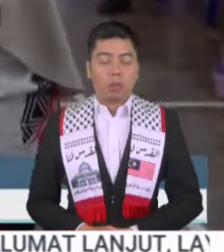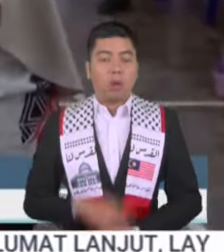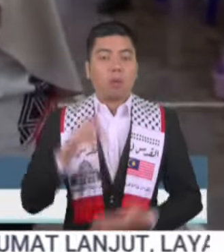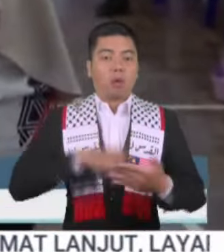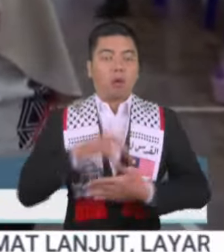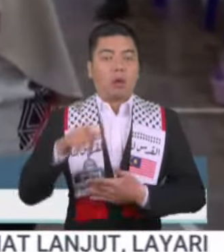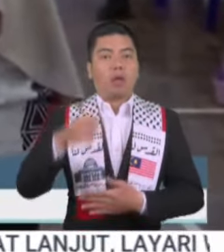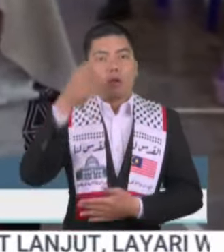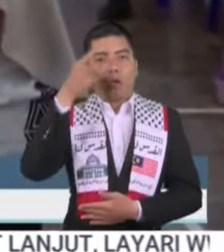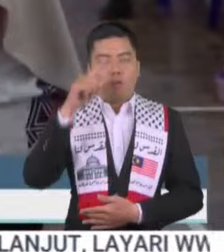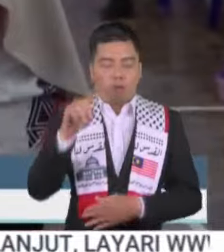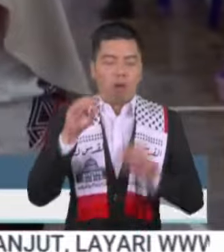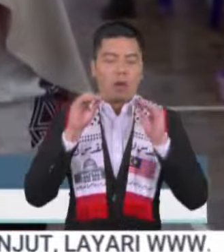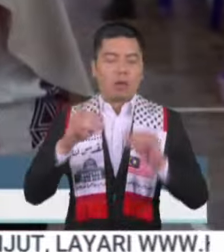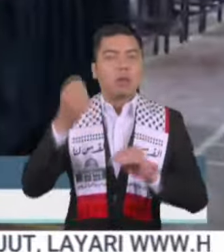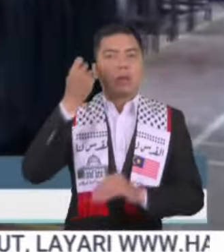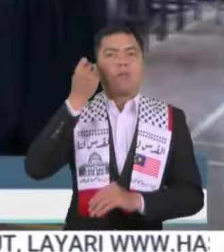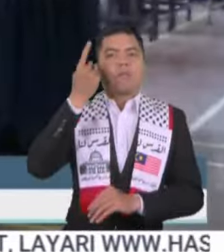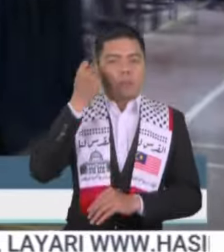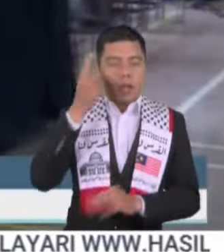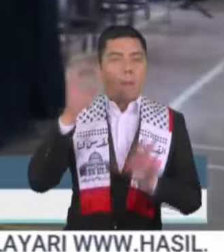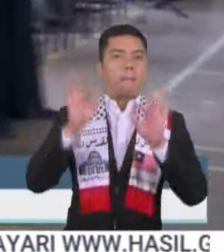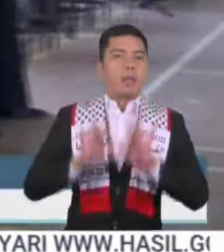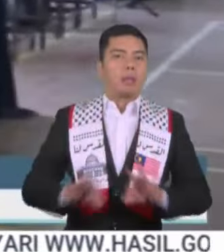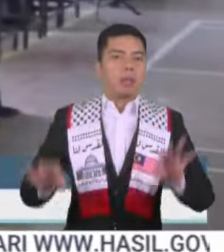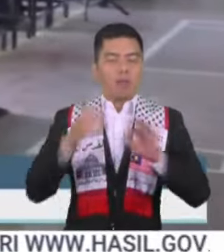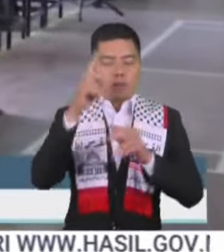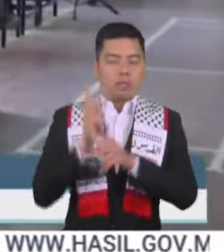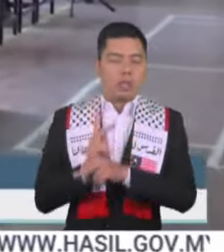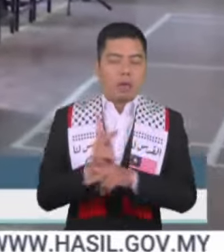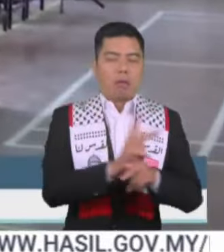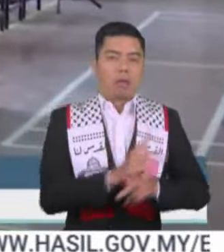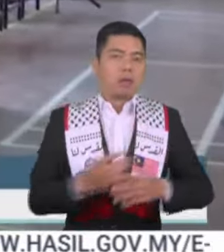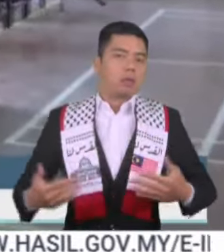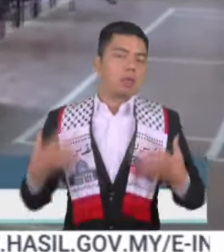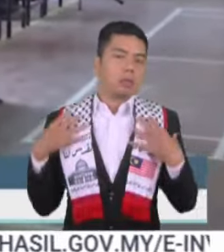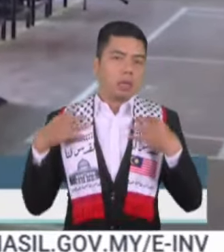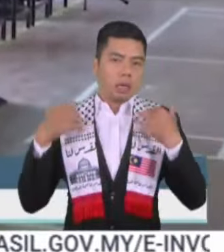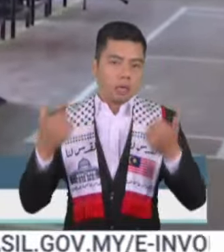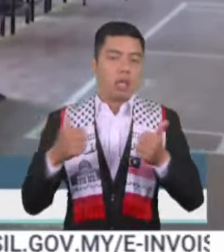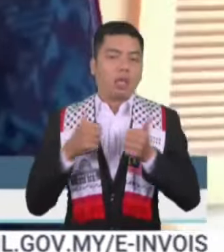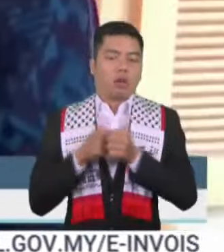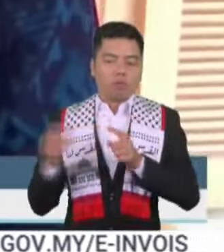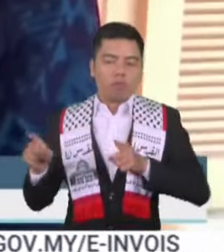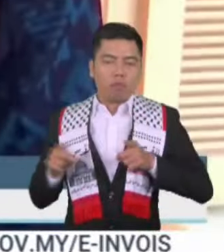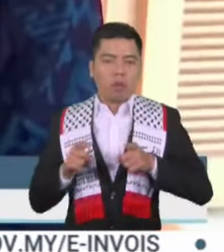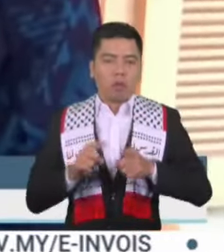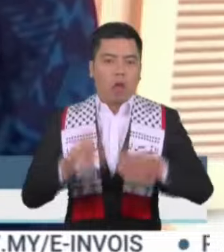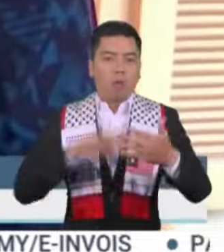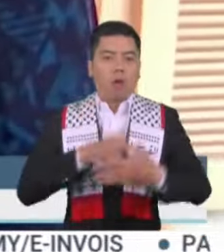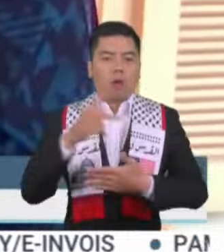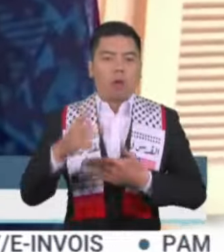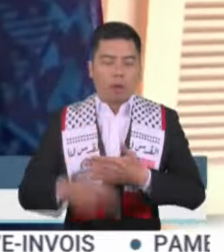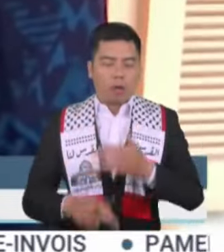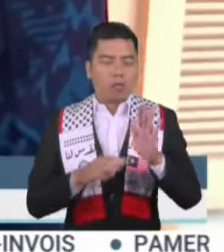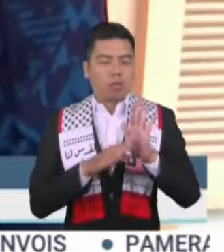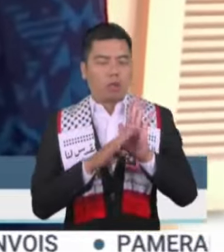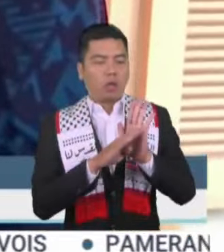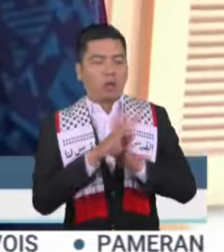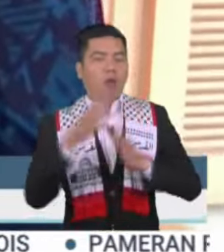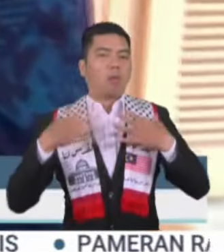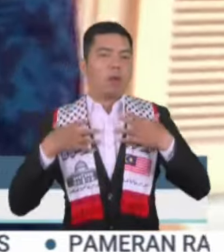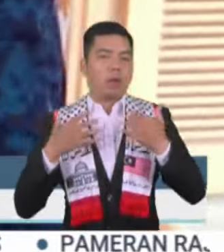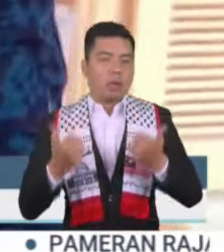tujuan meningkatkan kesedaran pelajar mengenai kepentingan menjaga kesihatan Selaras tema program tingkatkan imuniti badan